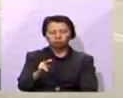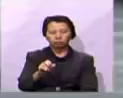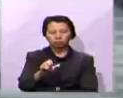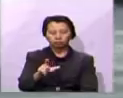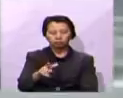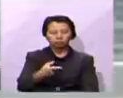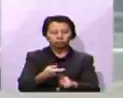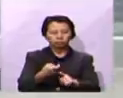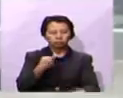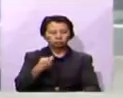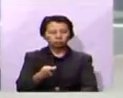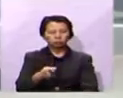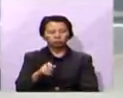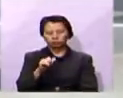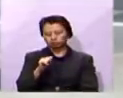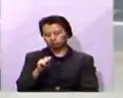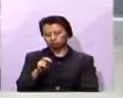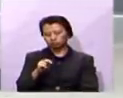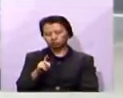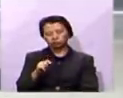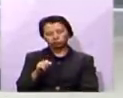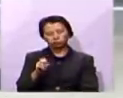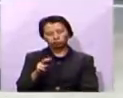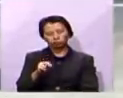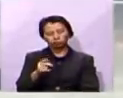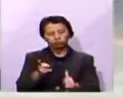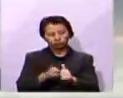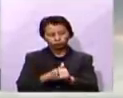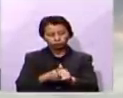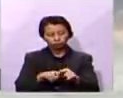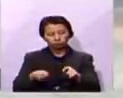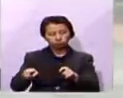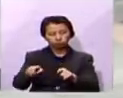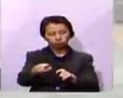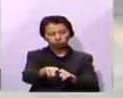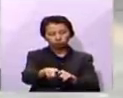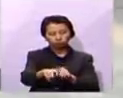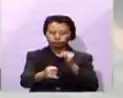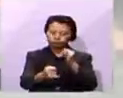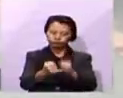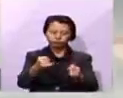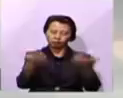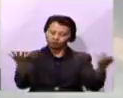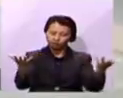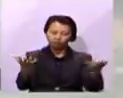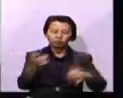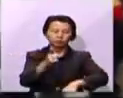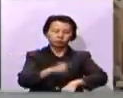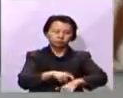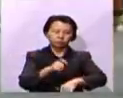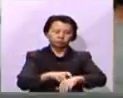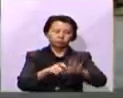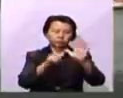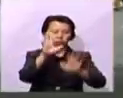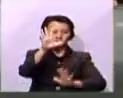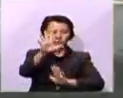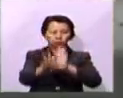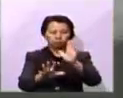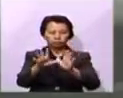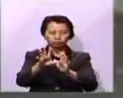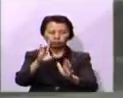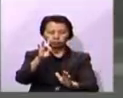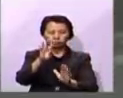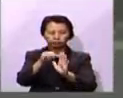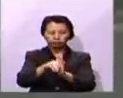daripada Androni Giacottoli terlebih dahulu melintasi garisan penamat dengan catatan masa 5 jam